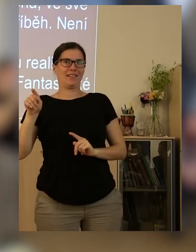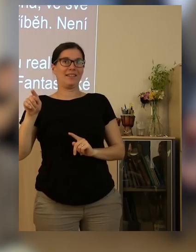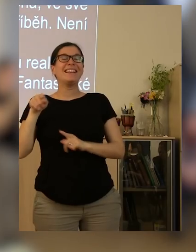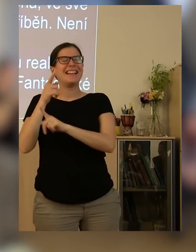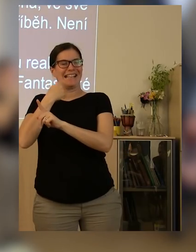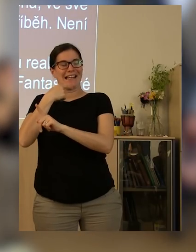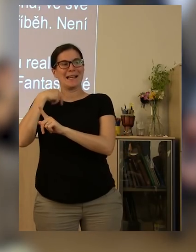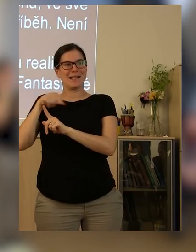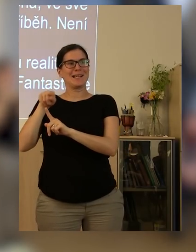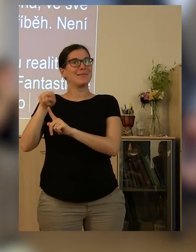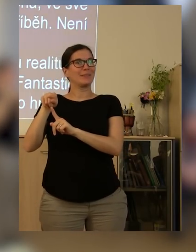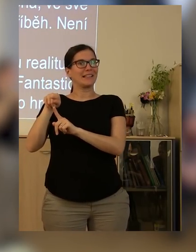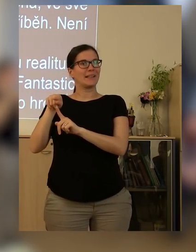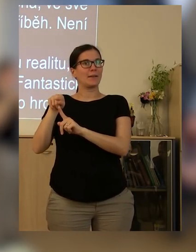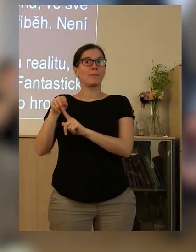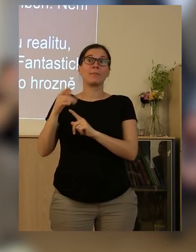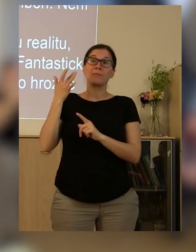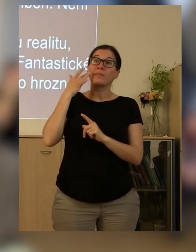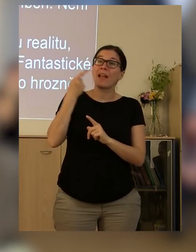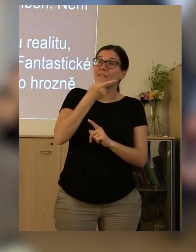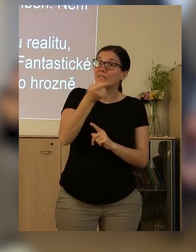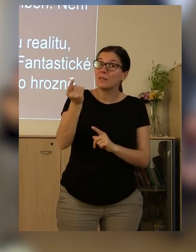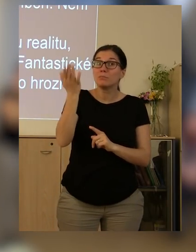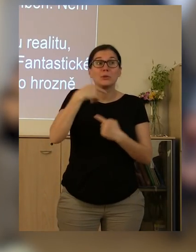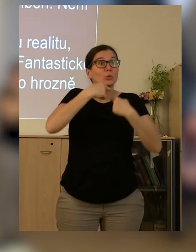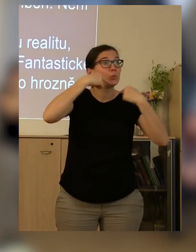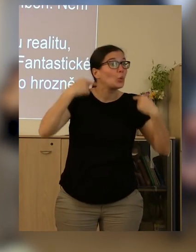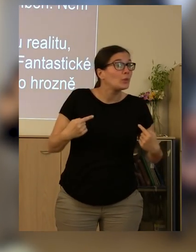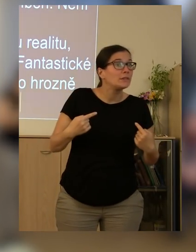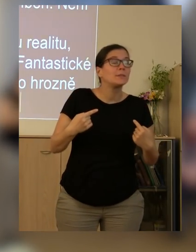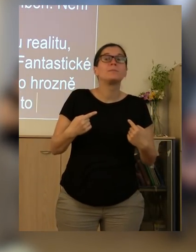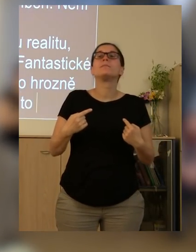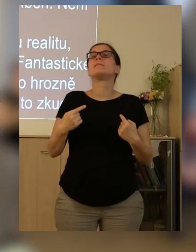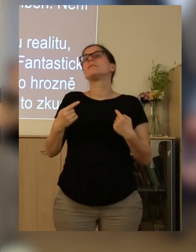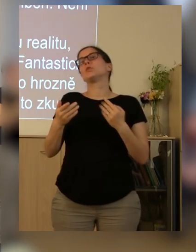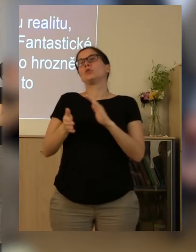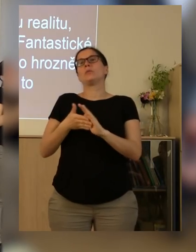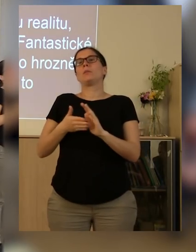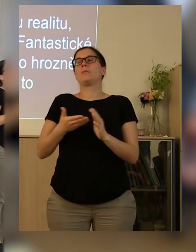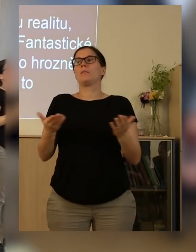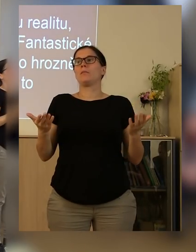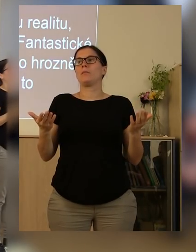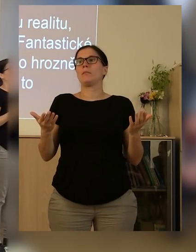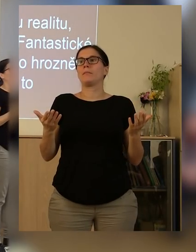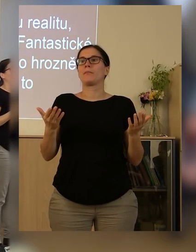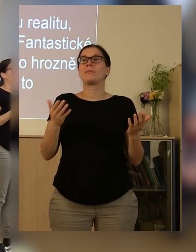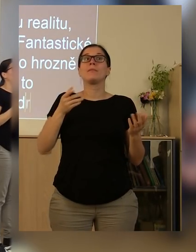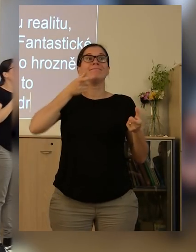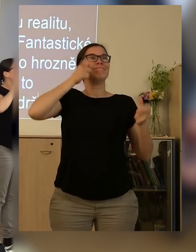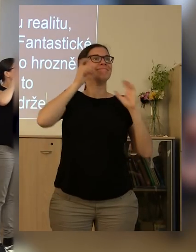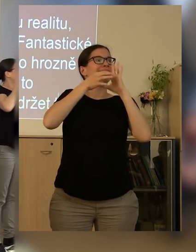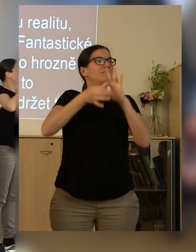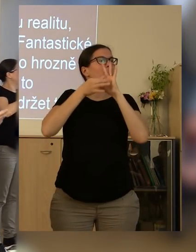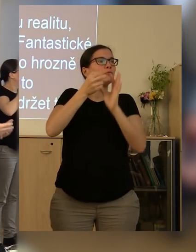a mně se to hrozně líbí, když byste, já nevím, jestli jste to někdy zkoušeli, doporučuji vydržet třeba nespat několik